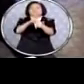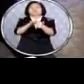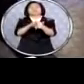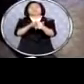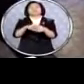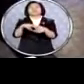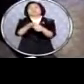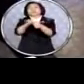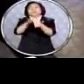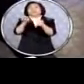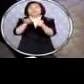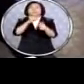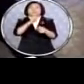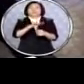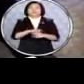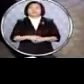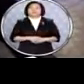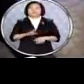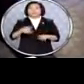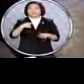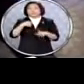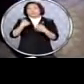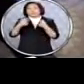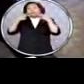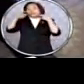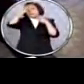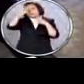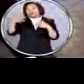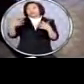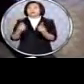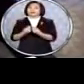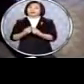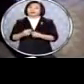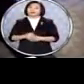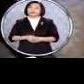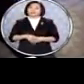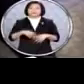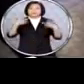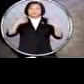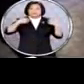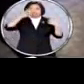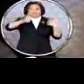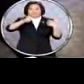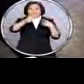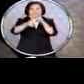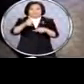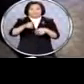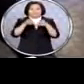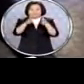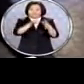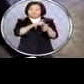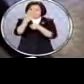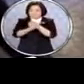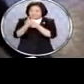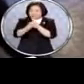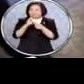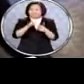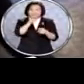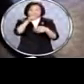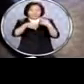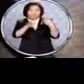手，尤其对手还是个在野党。所以执政党最重要的责任就是要检讨政策，检讨你的措